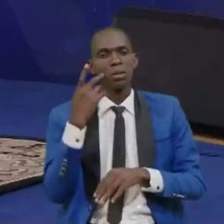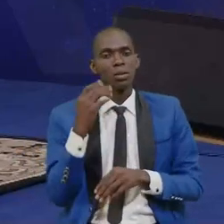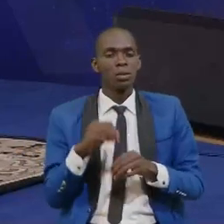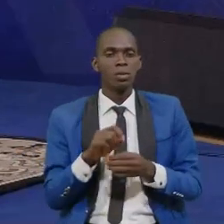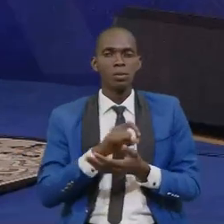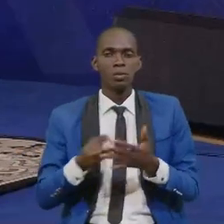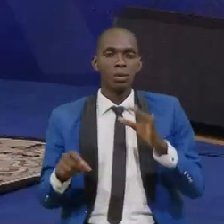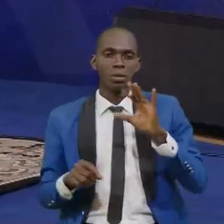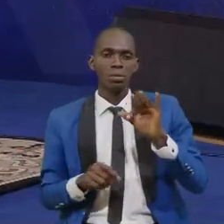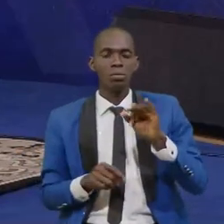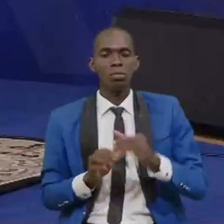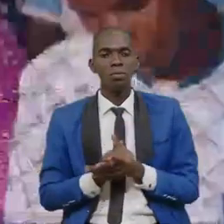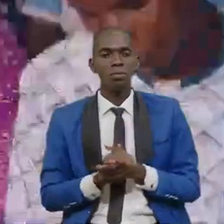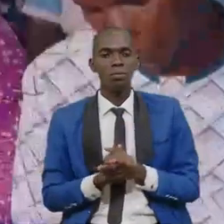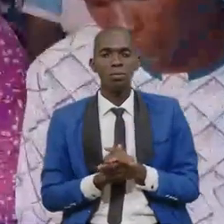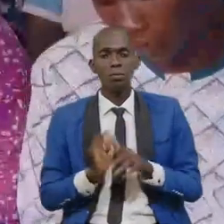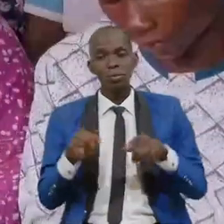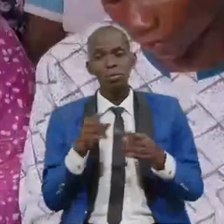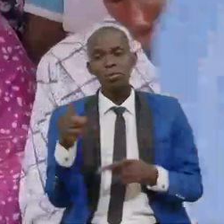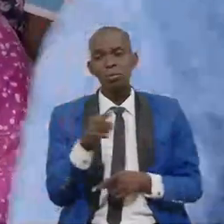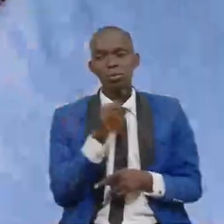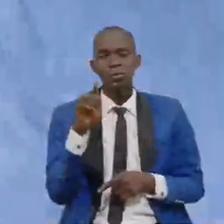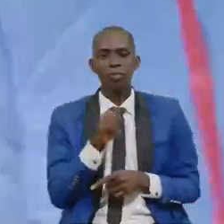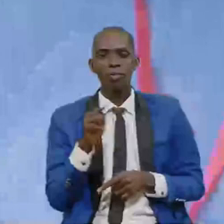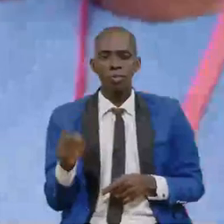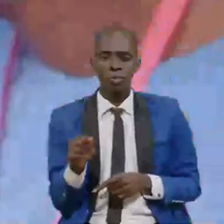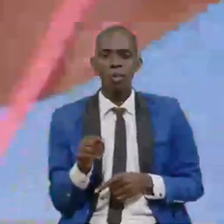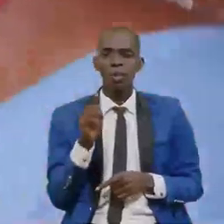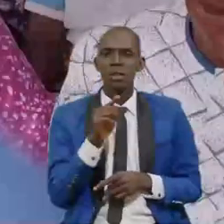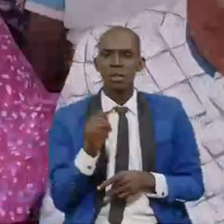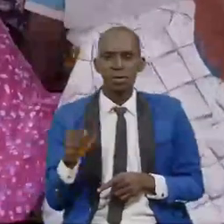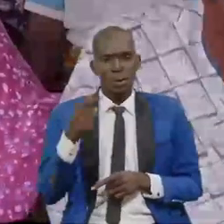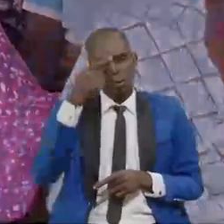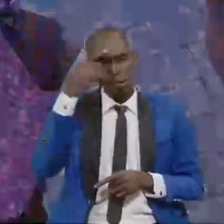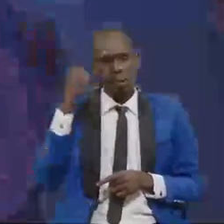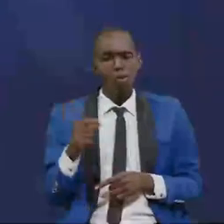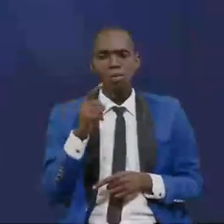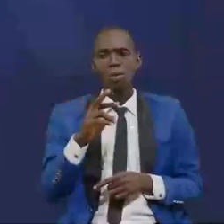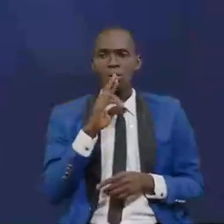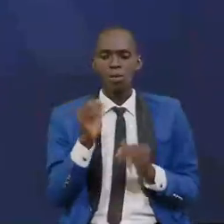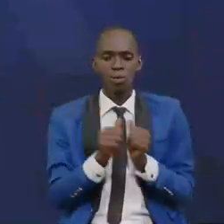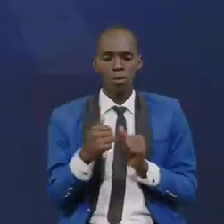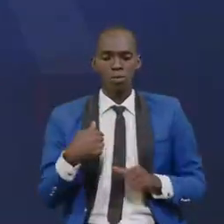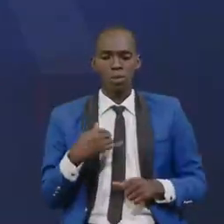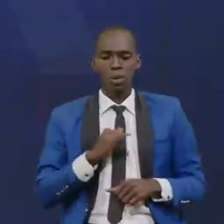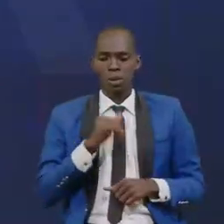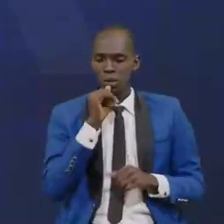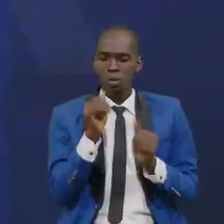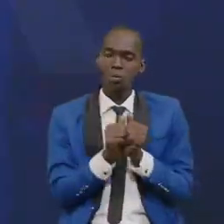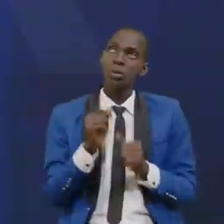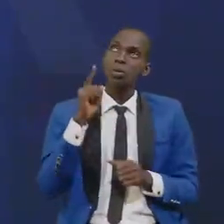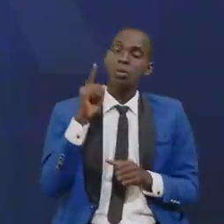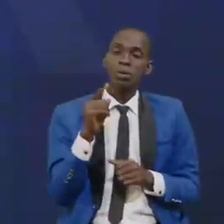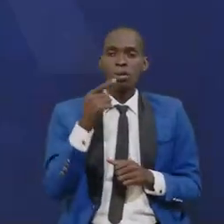le verset 19, dit, allez, allez, parce que vous êtes avec moi et je suis avec vous, parce